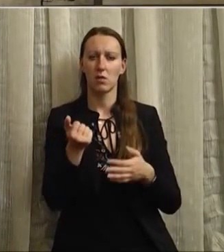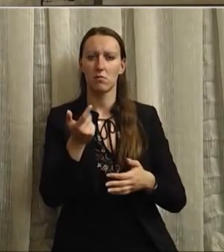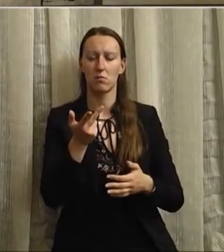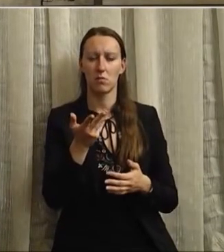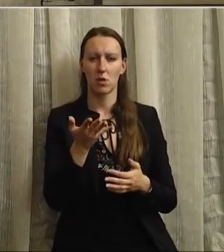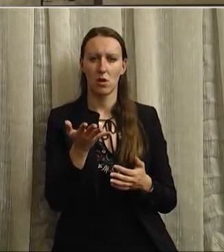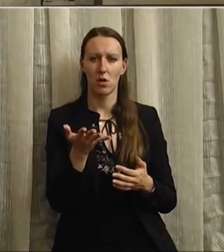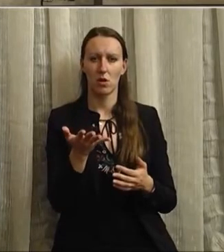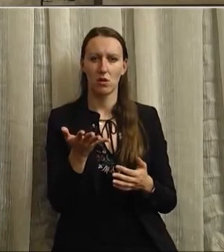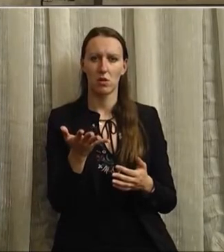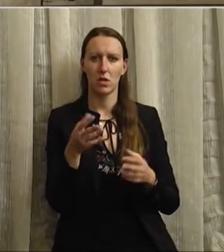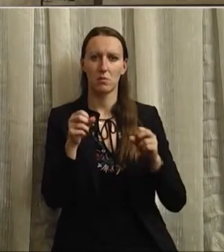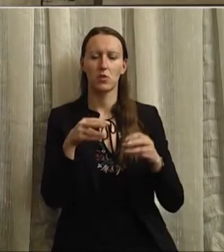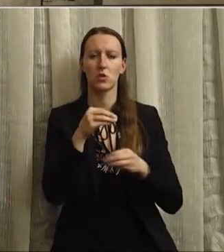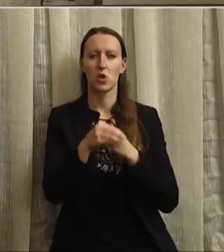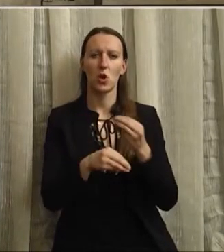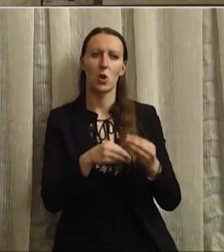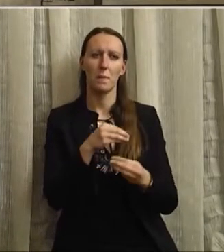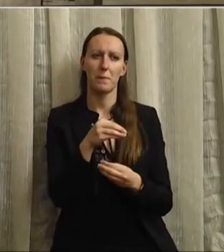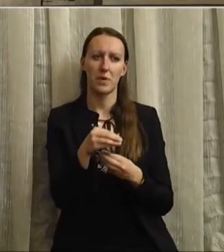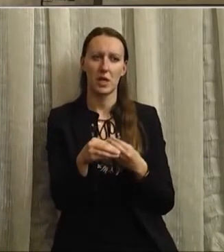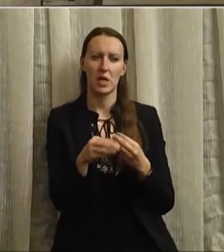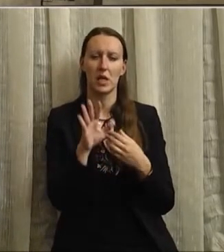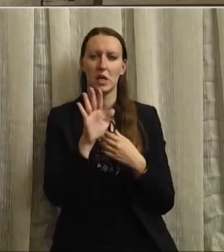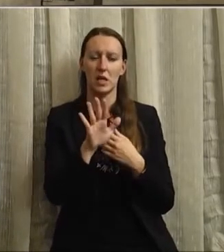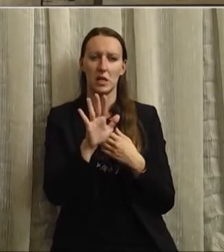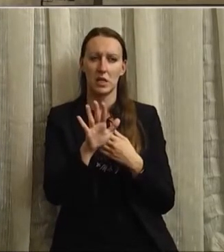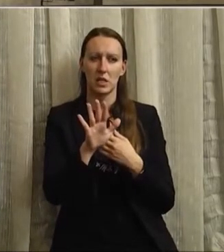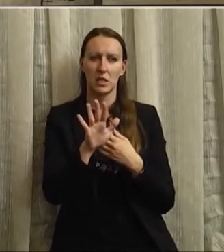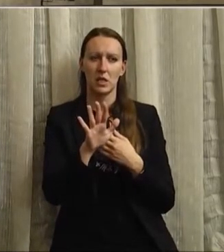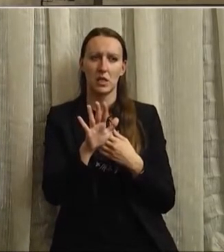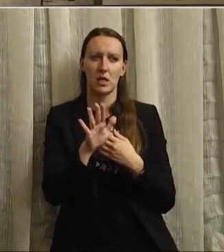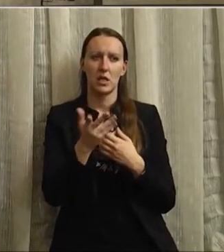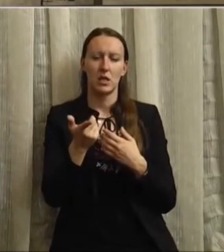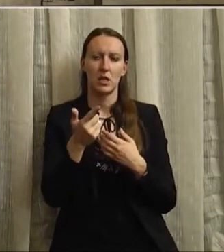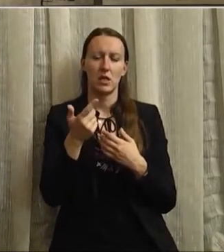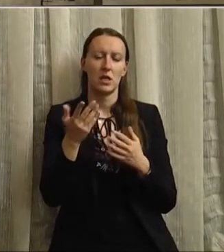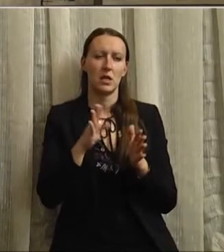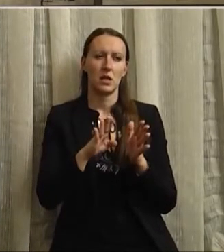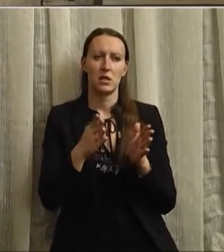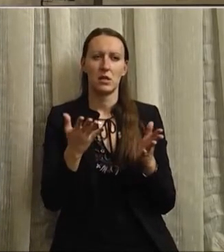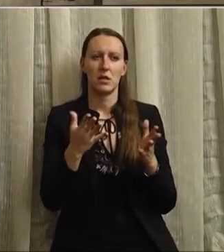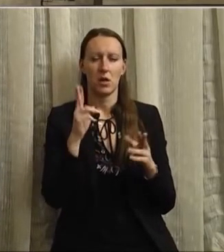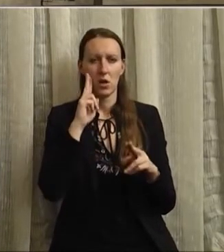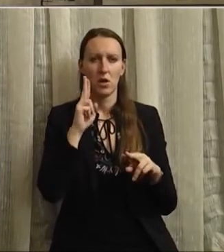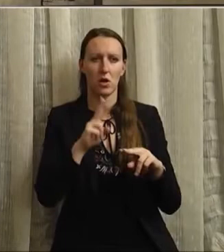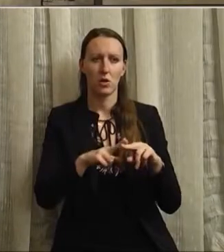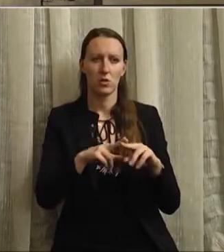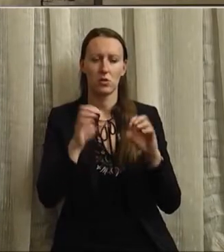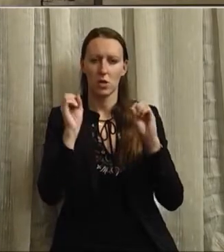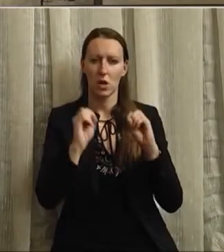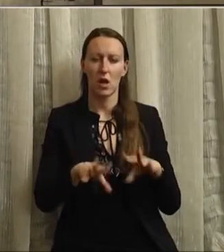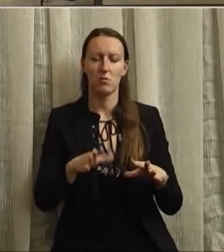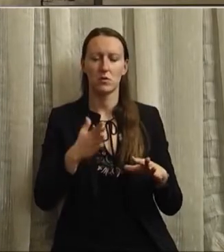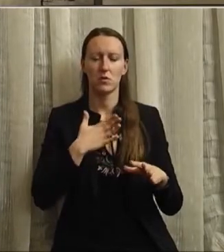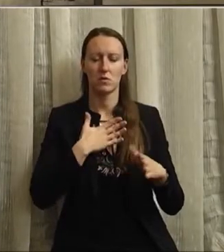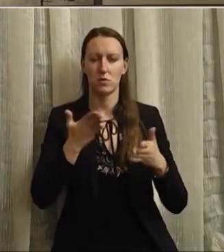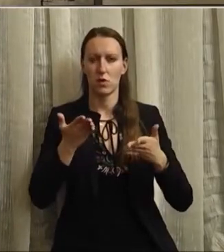brojne pulske obitelji tada jednostavno